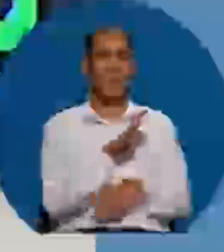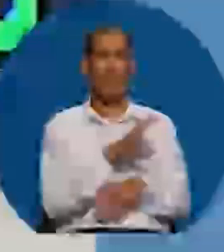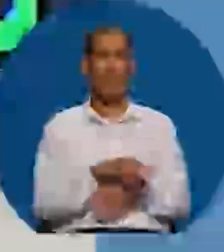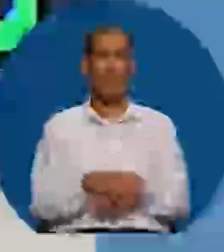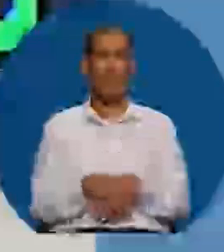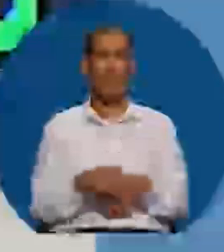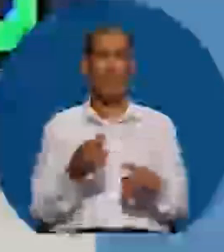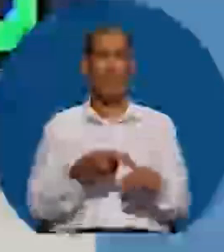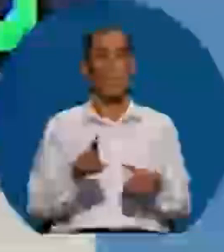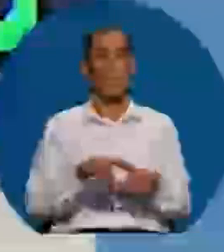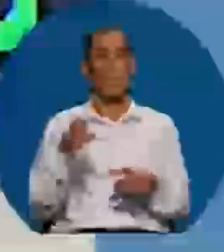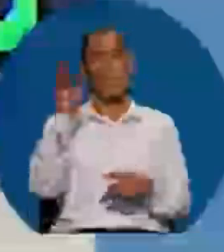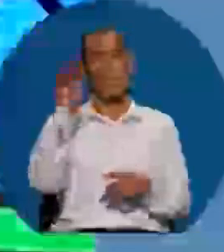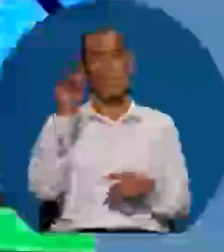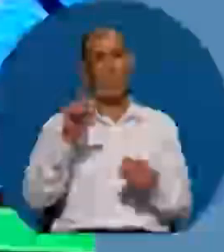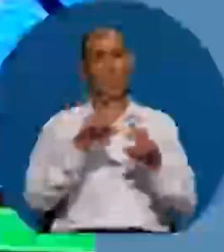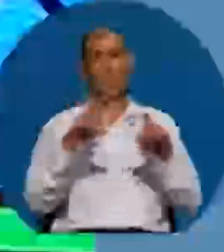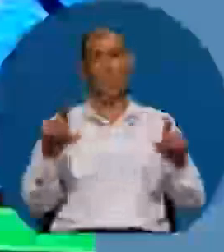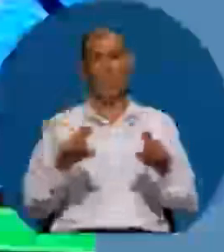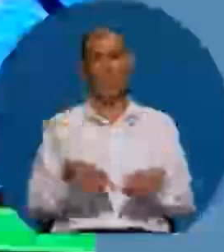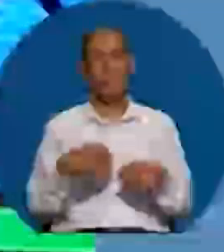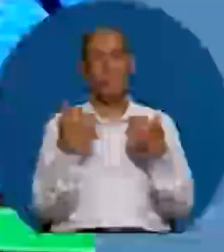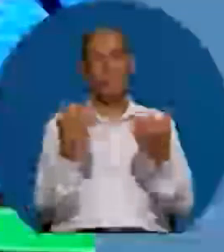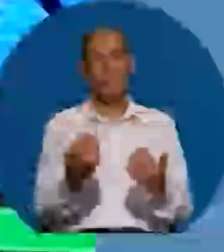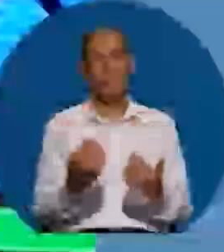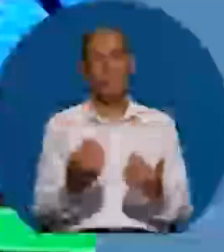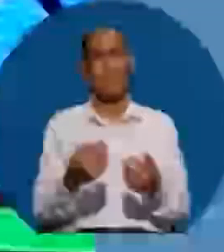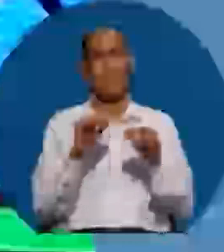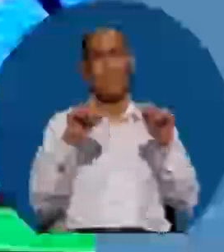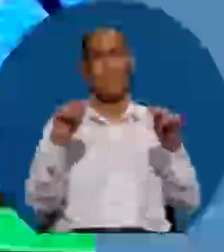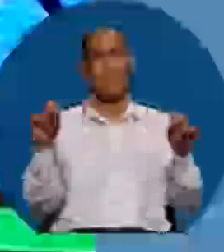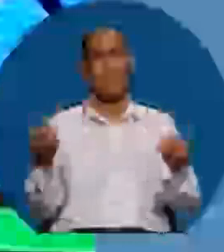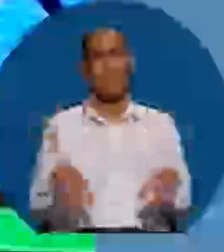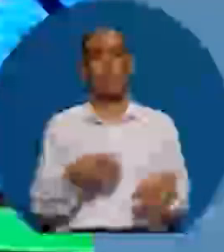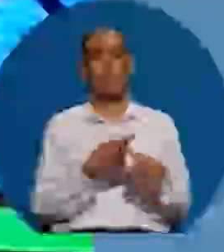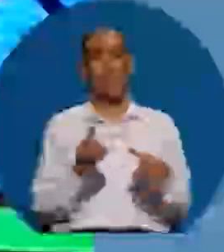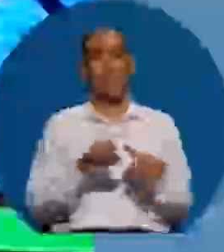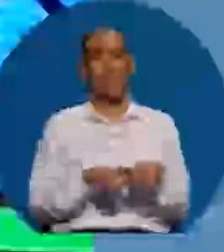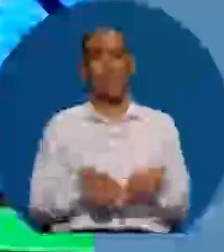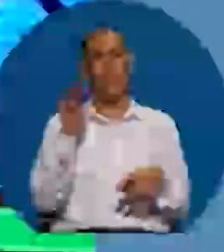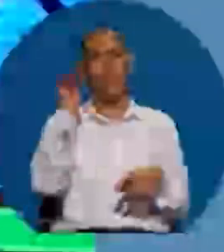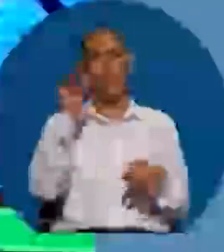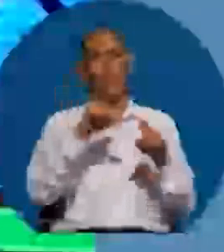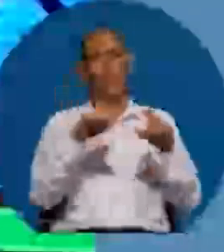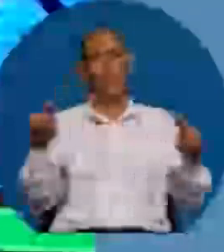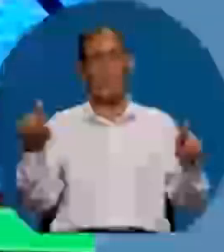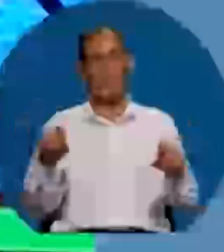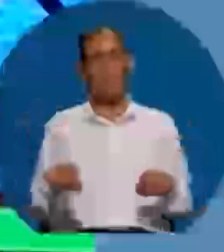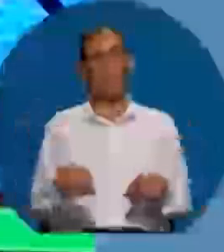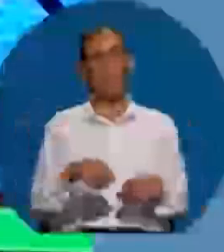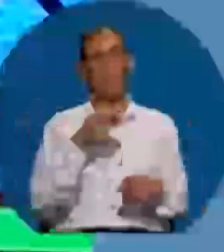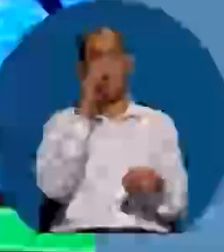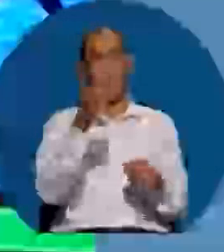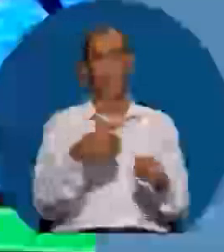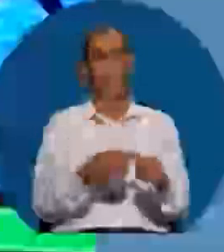Неге оқушылар білімнің саға бұлағы қосығы да осы ұстазлар хаққында, һәм мектеп хаққында деп айтып өтсек